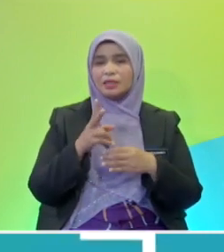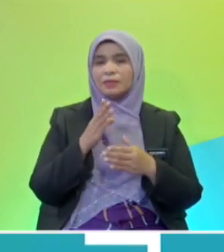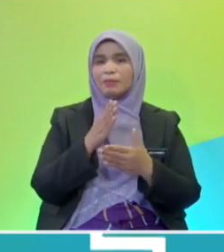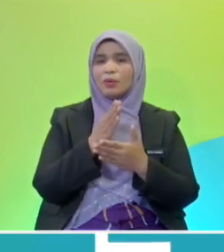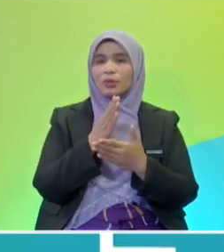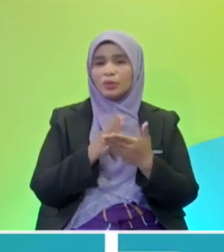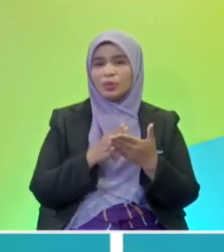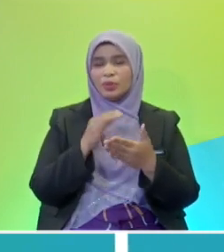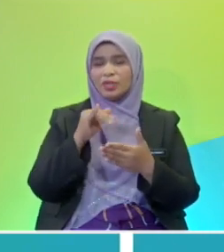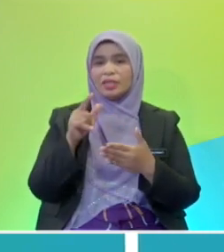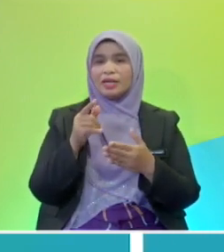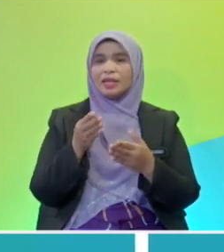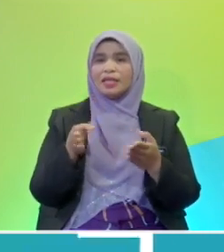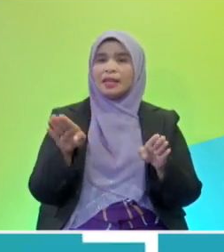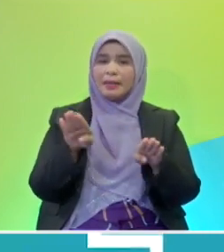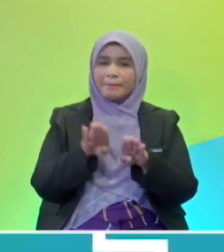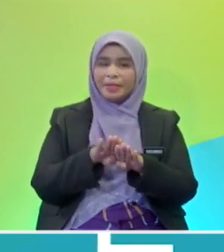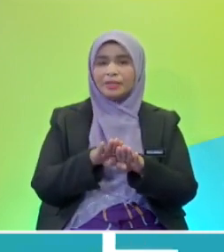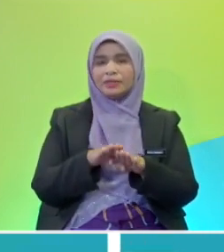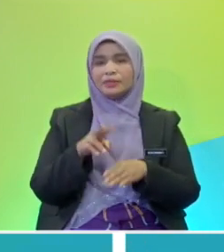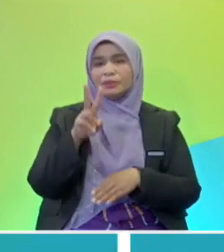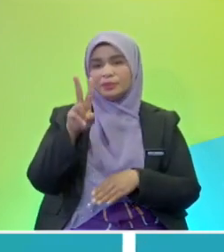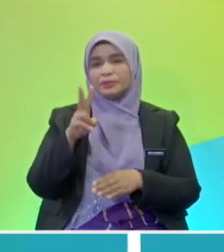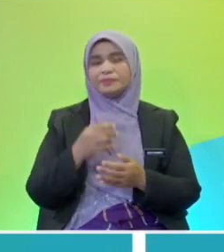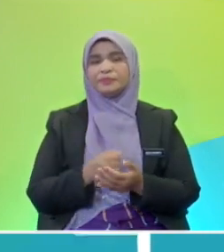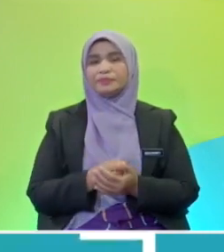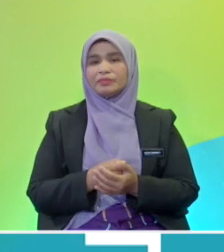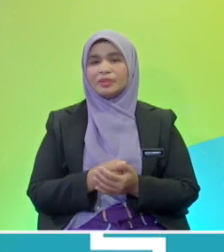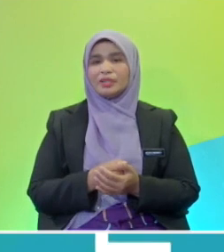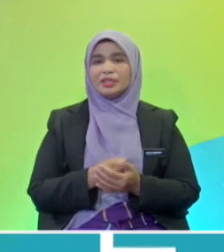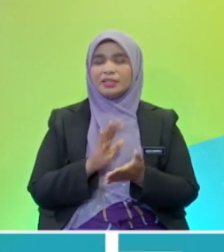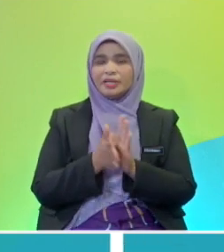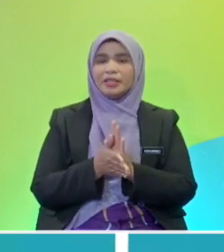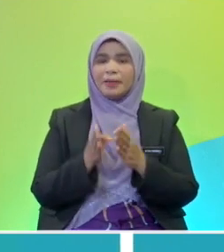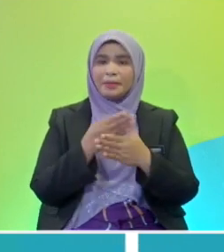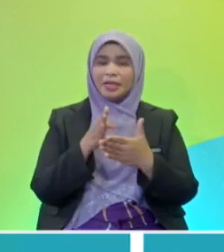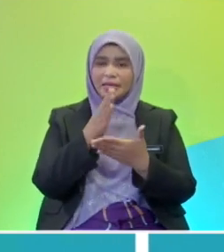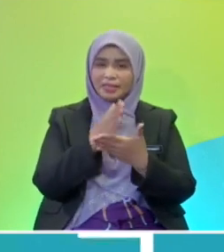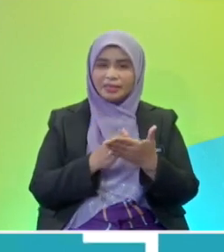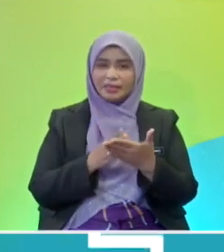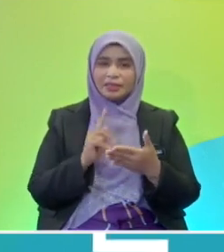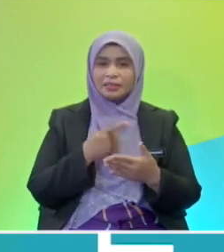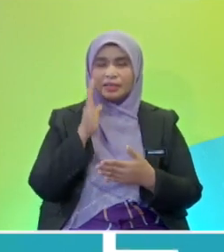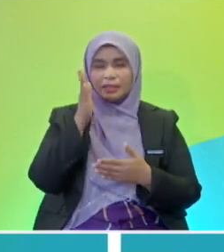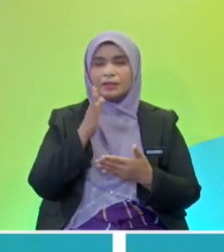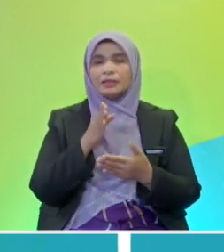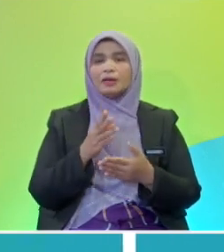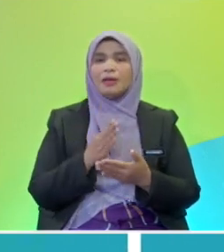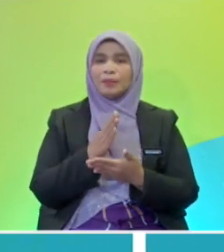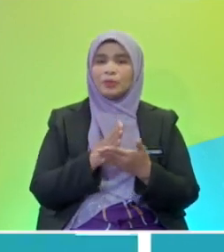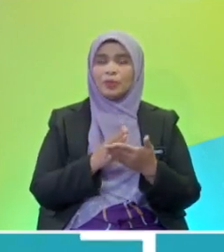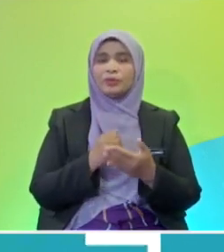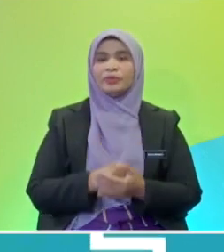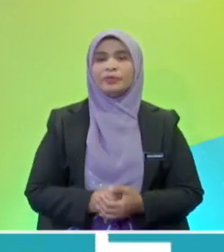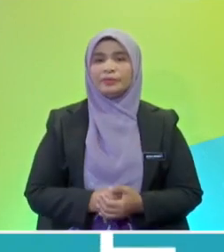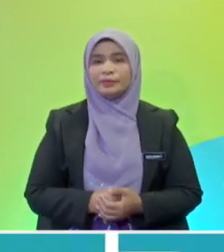dua Lipat du lipat dua macam ni okey kita potong bahagian Tengah dulu okey potong bahagian Tengah dulu eh